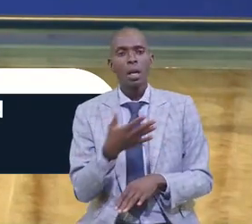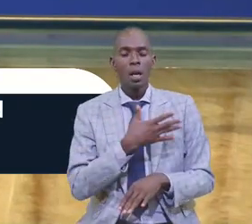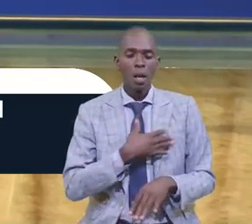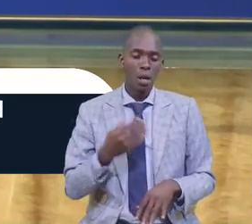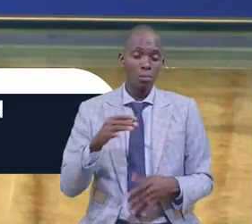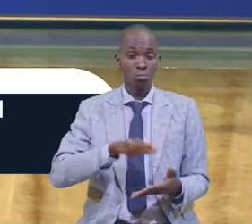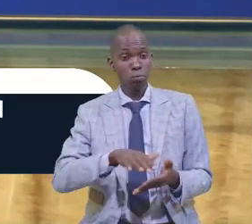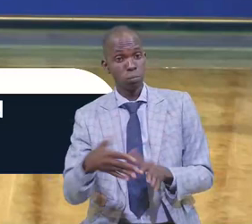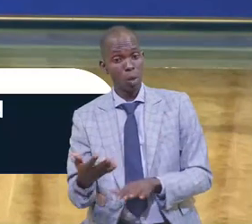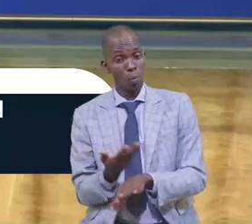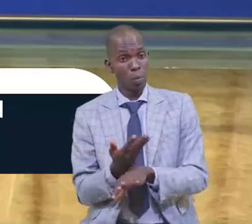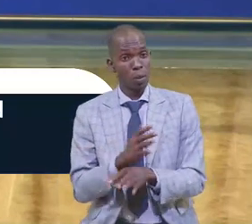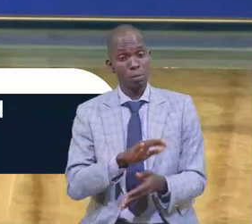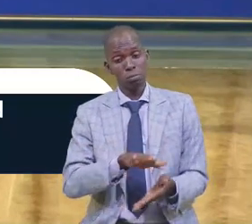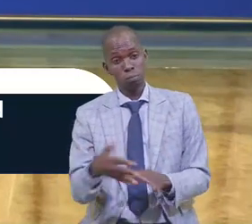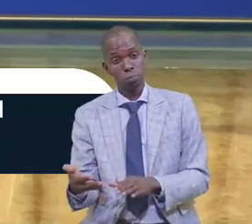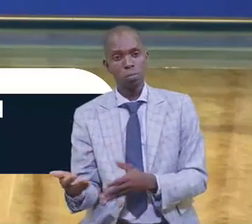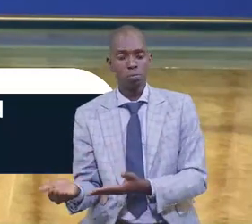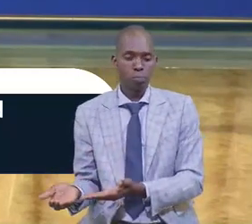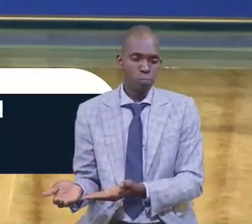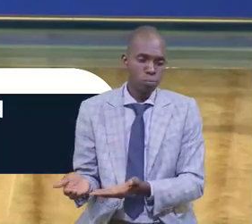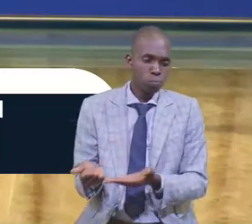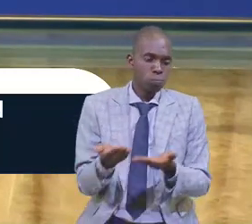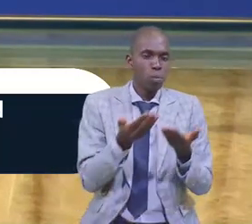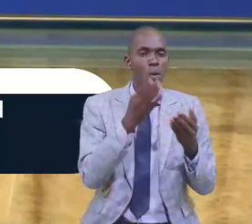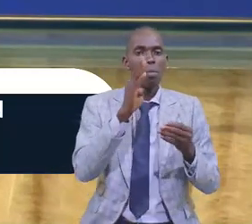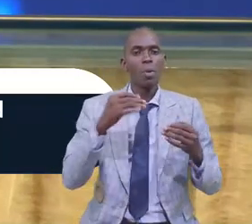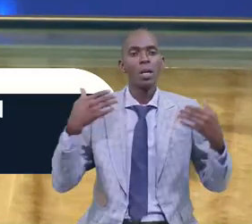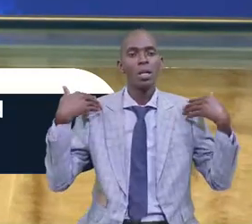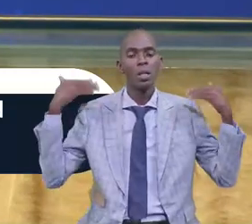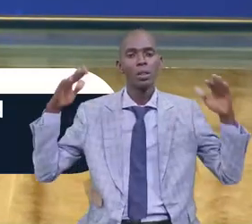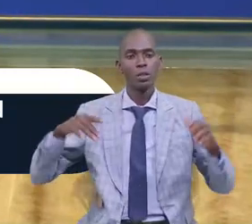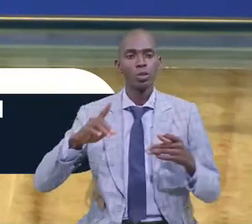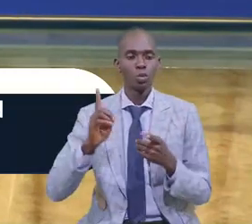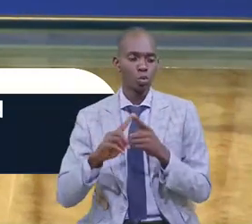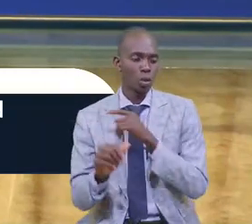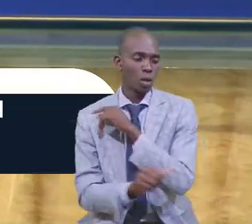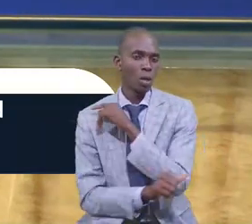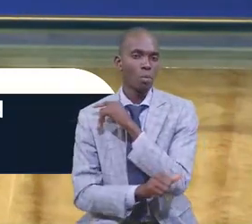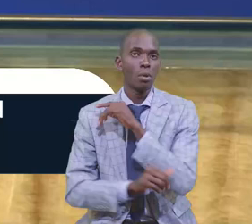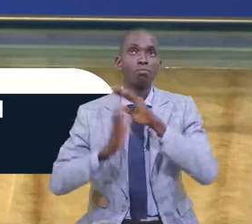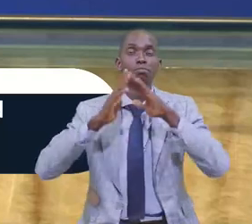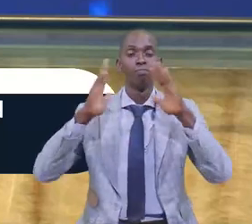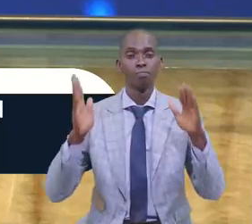et il fut porté par les anges dans le sein d'Abraham.